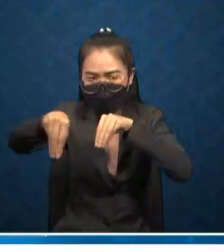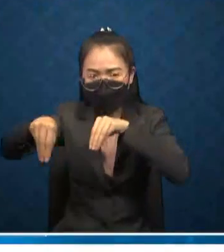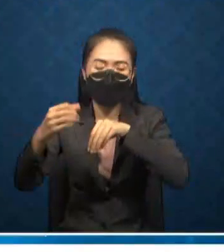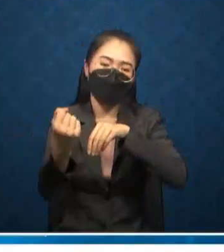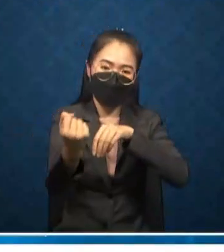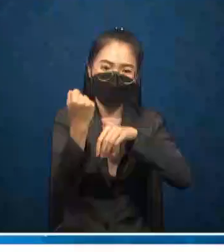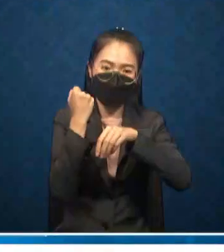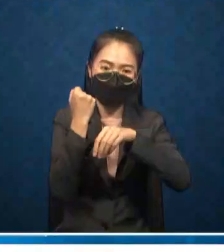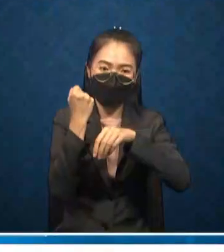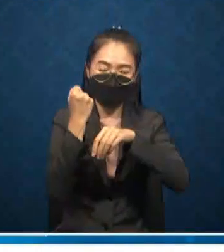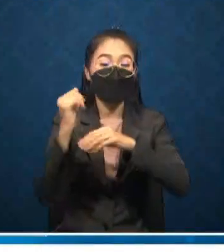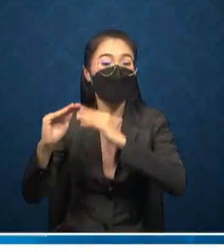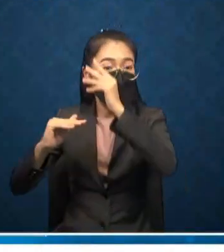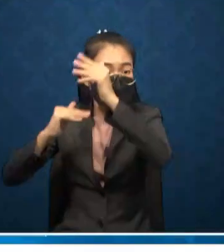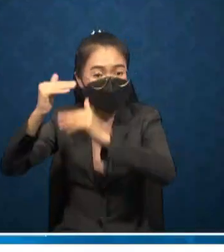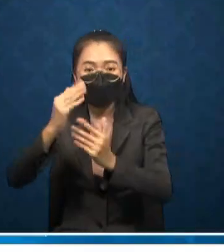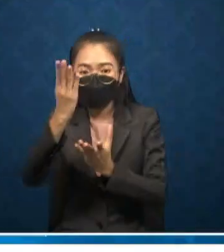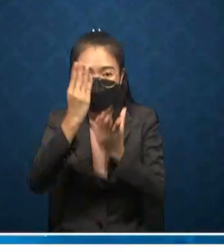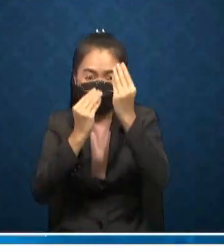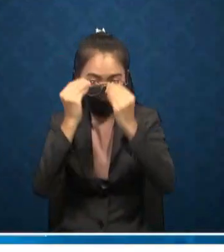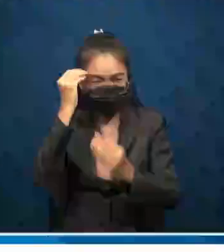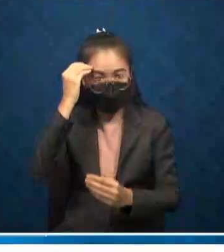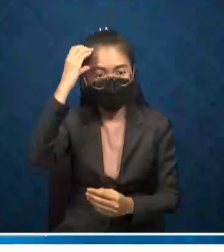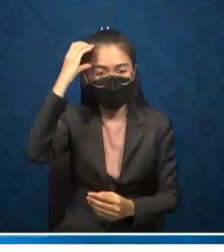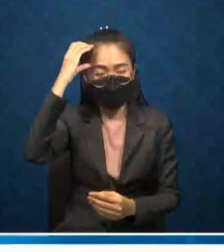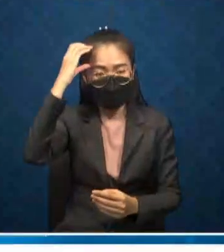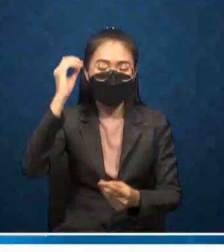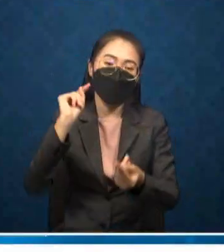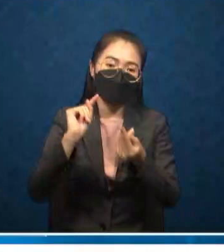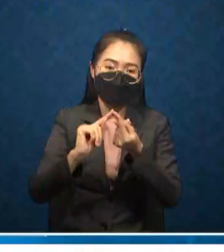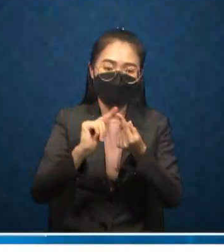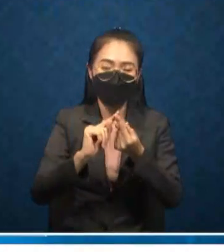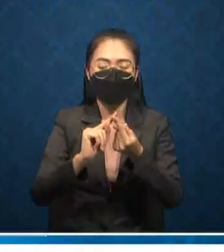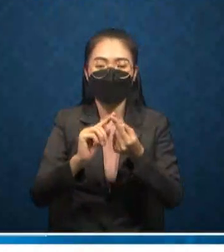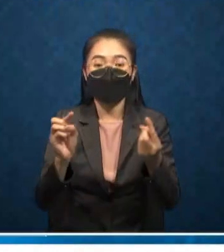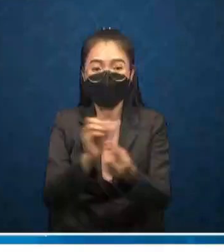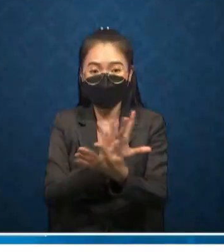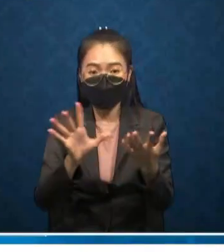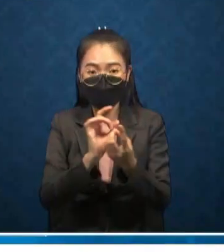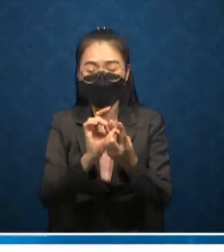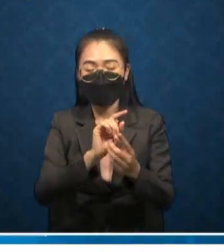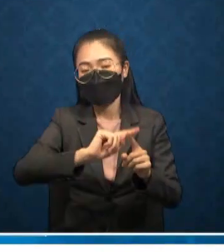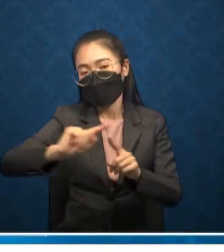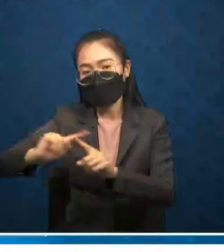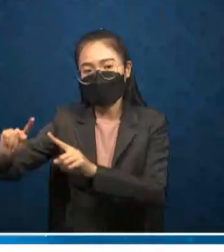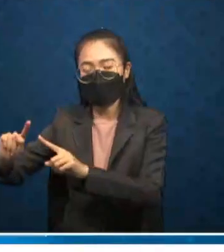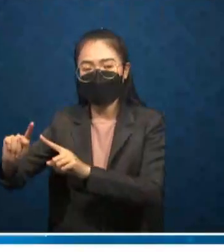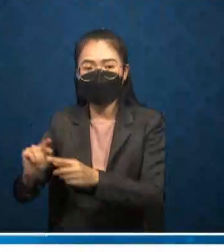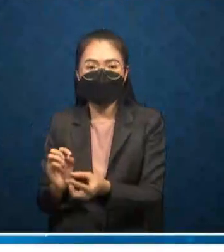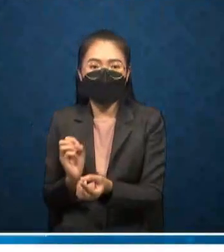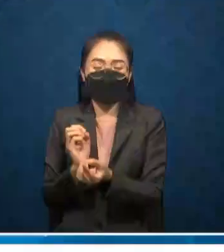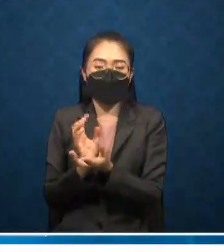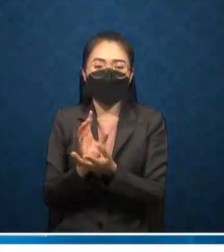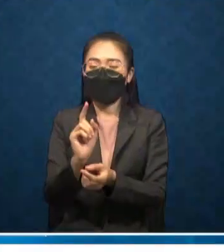การพัฒนาแหล่งเรียนรู้ทางวัฒนธรรมและภูมิปัญญาท้องถิ่นและข้อสุดท้ายผลกระทบซึ่งวัดอาจจะ